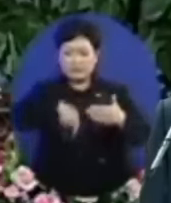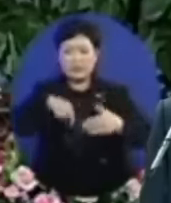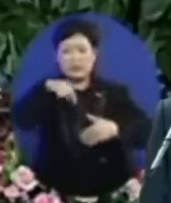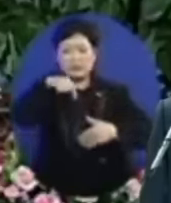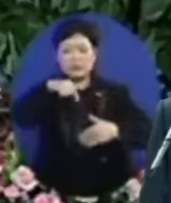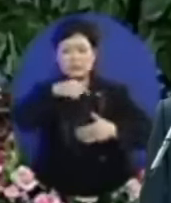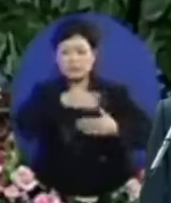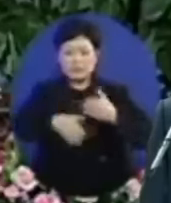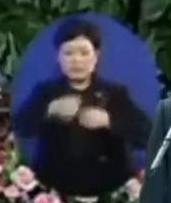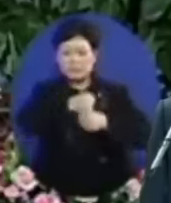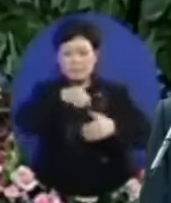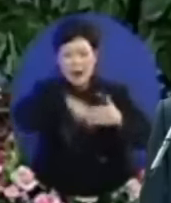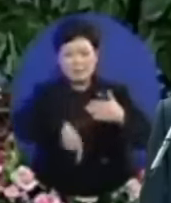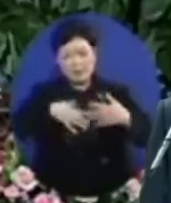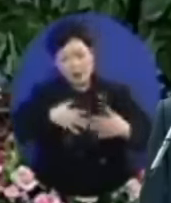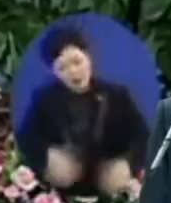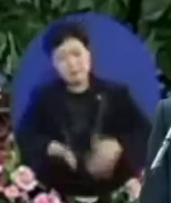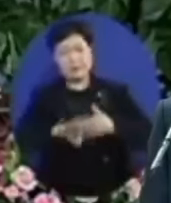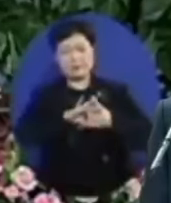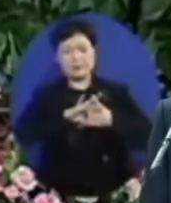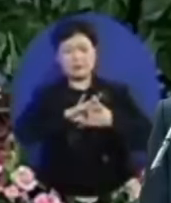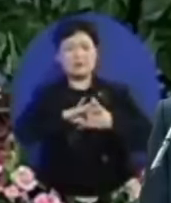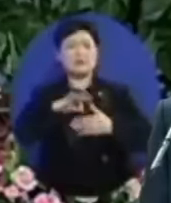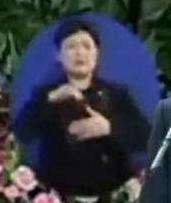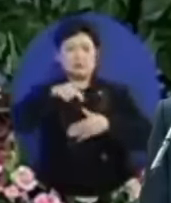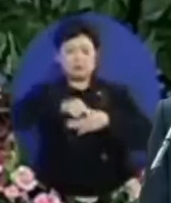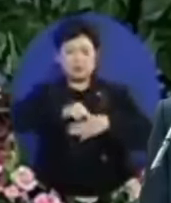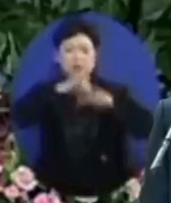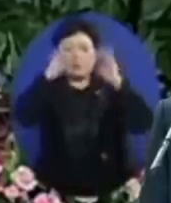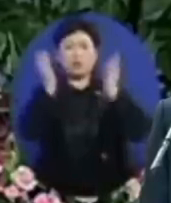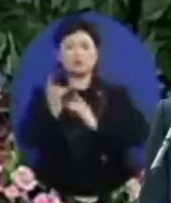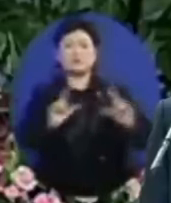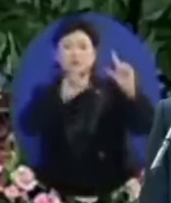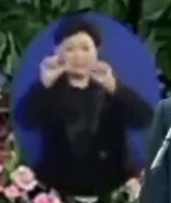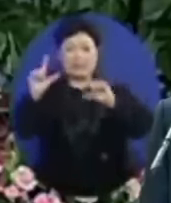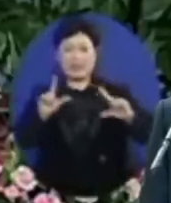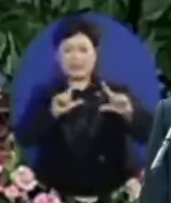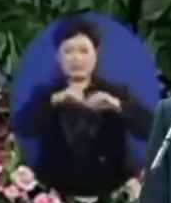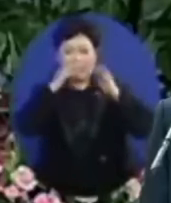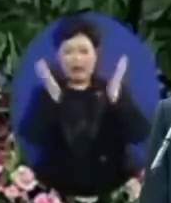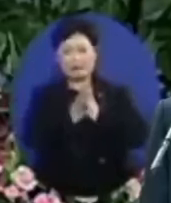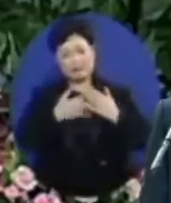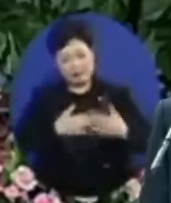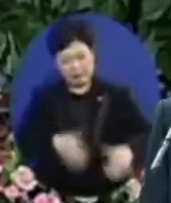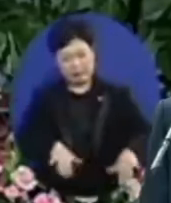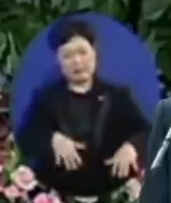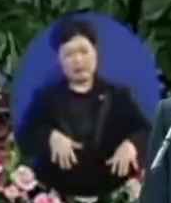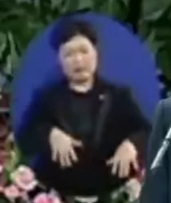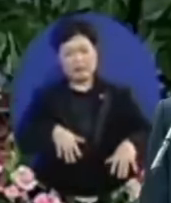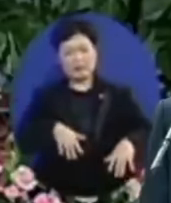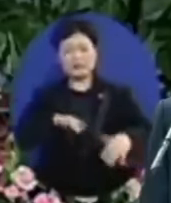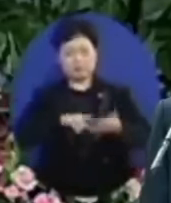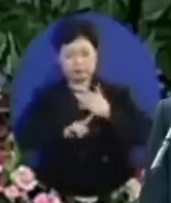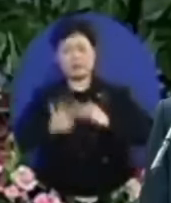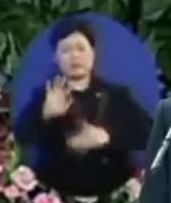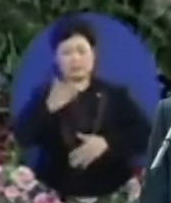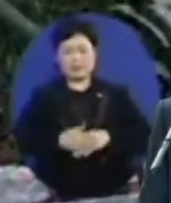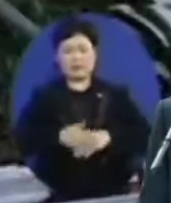마음이 약해지면 육체적으로 모든 생활이 다 미약해지고 마는 것입니다. 그러므로